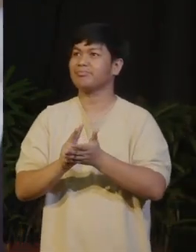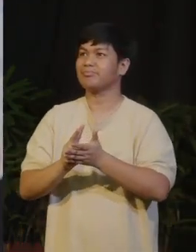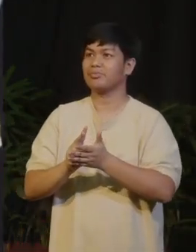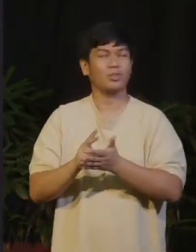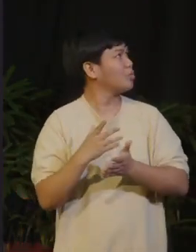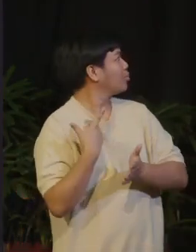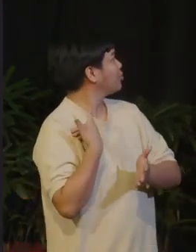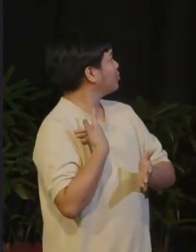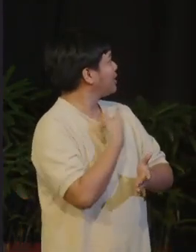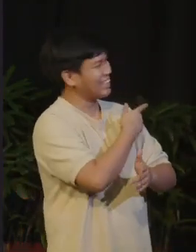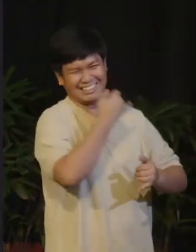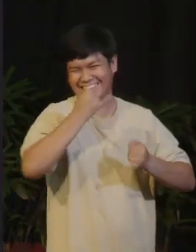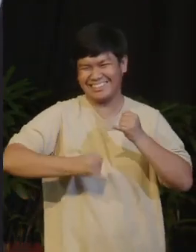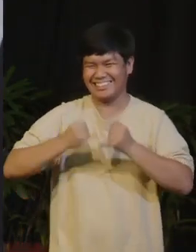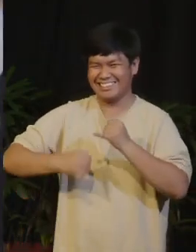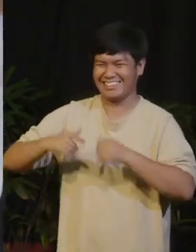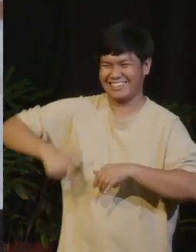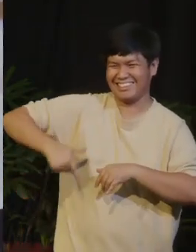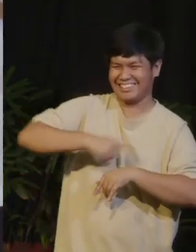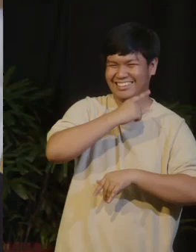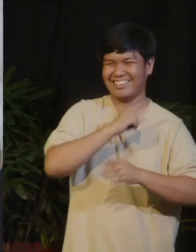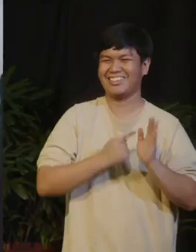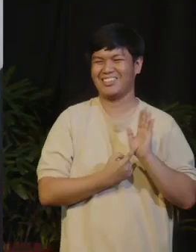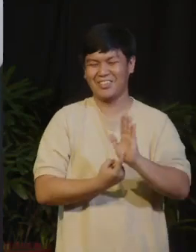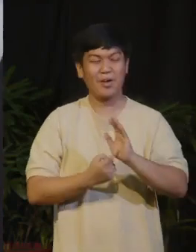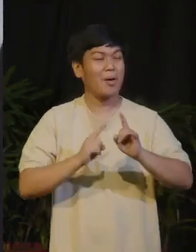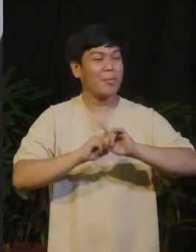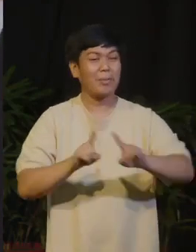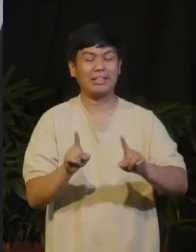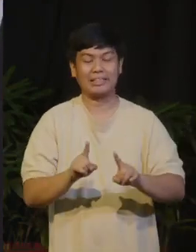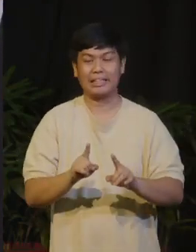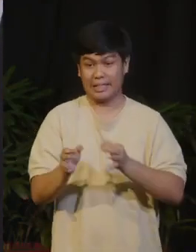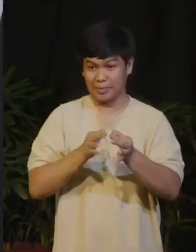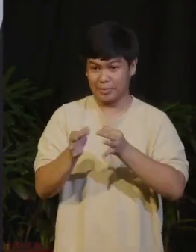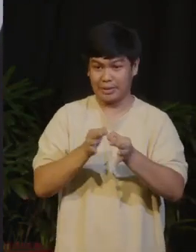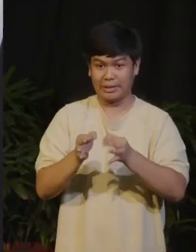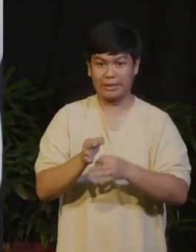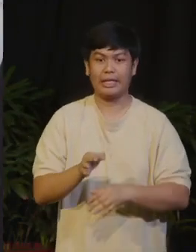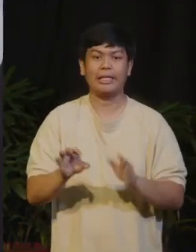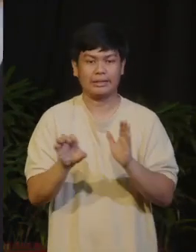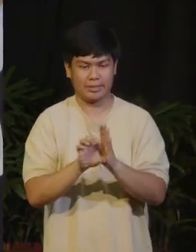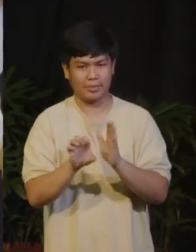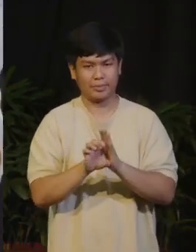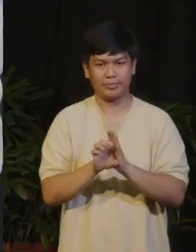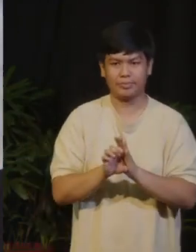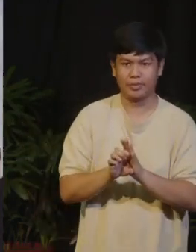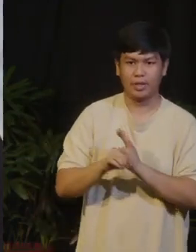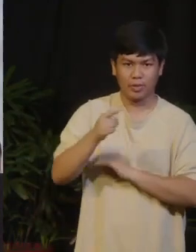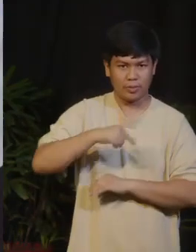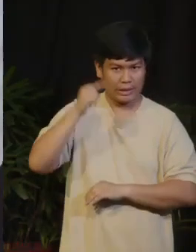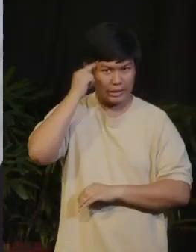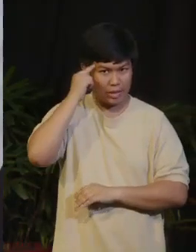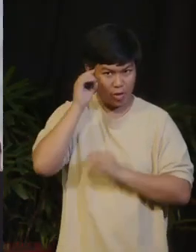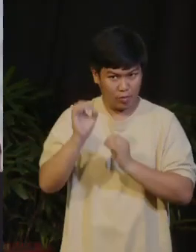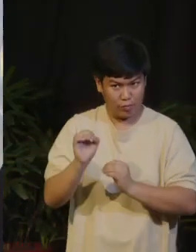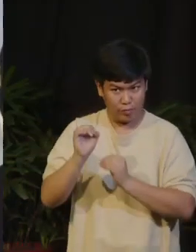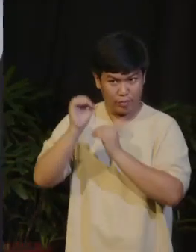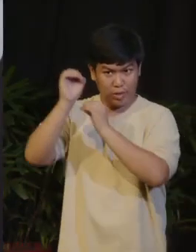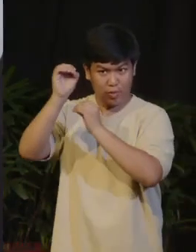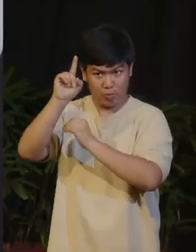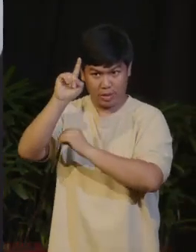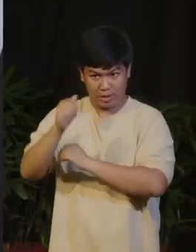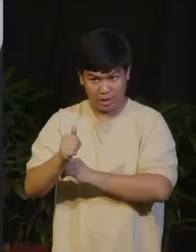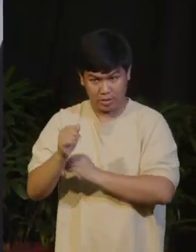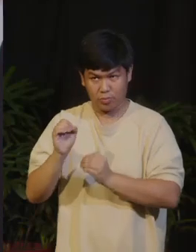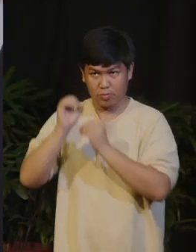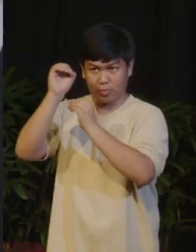ginagamit ito kuminsan dun sa kaisipan na kapag tayo nagbibigay sa Panginoon, ganito niya ibabalik. Tama din po yun. Dahil